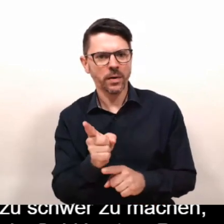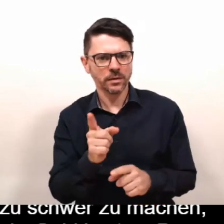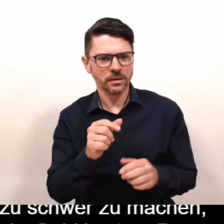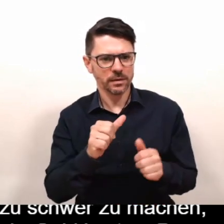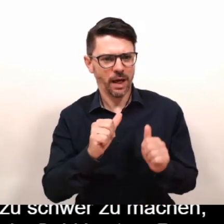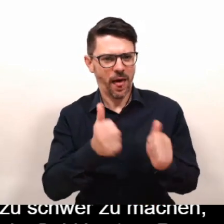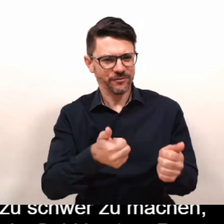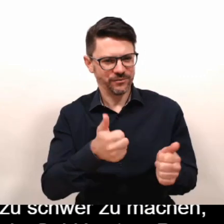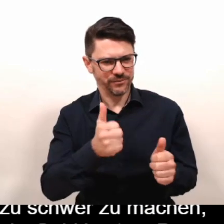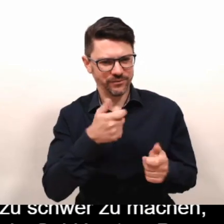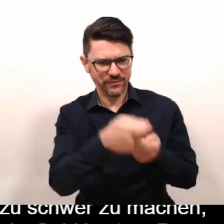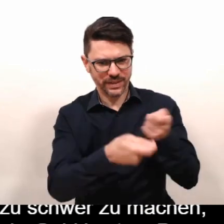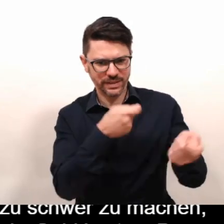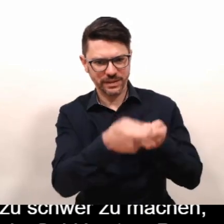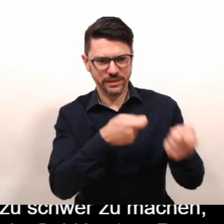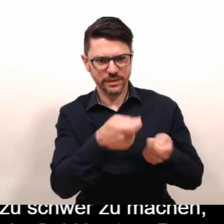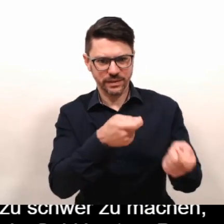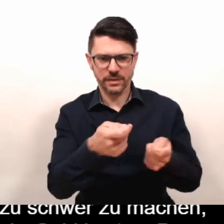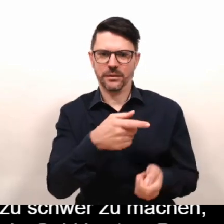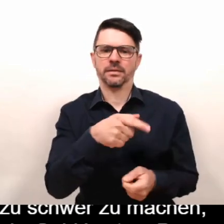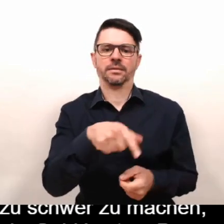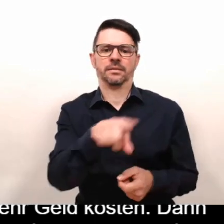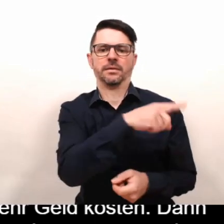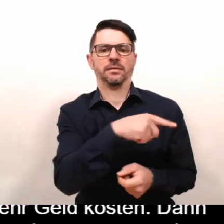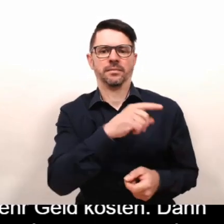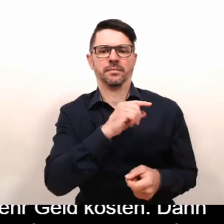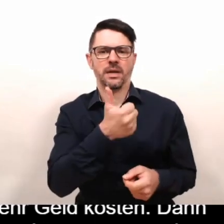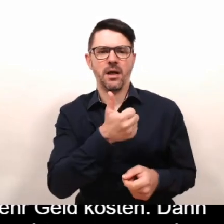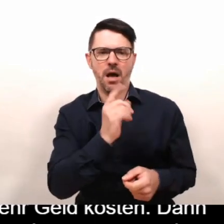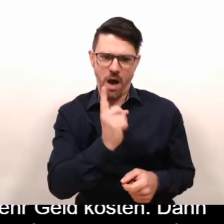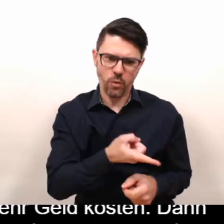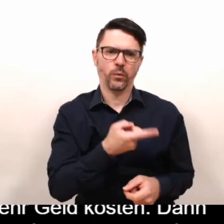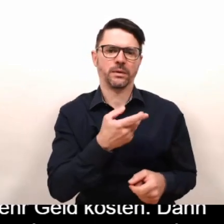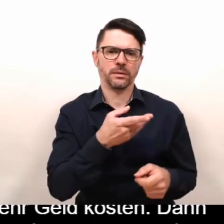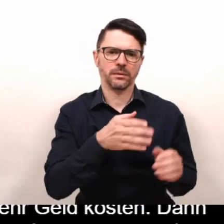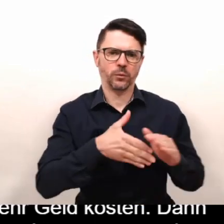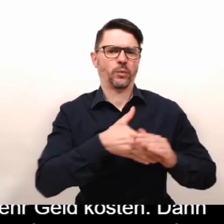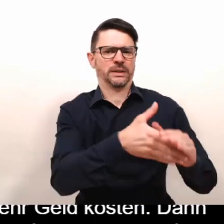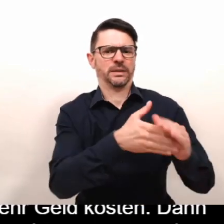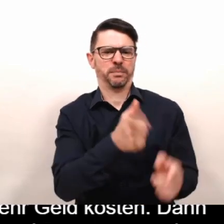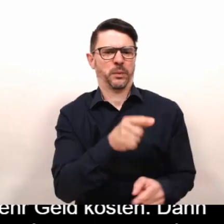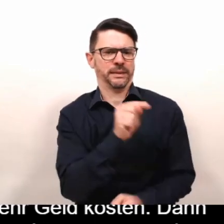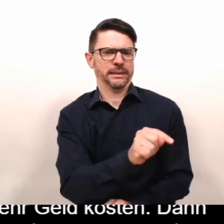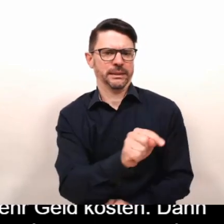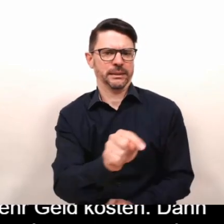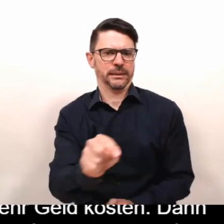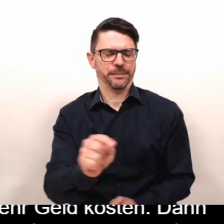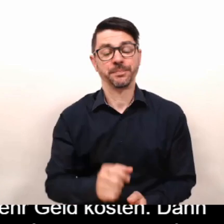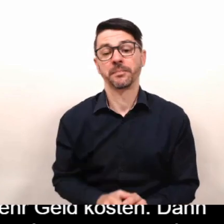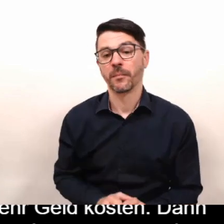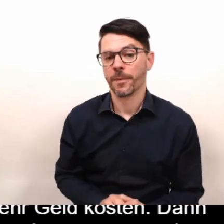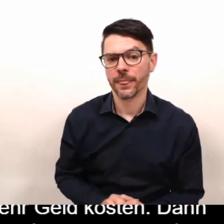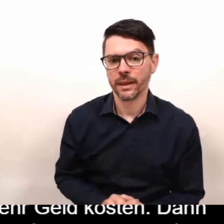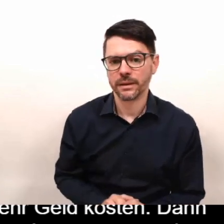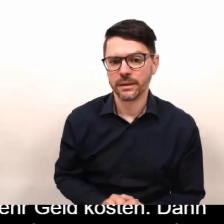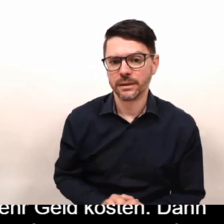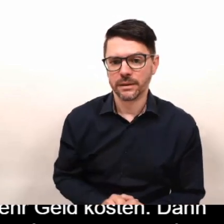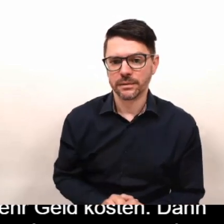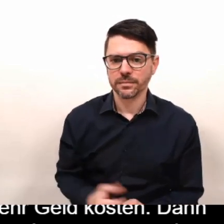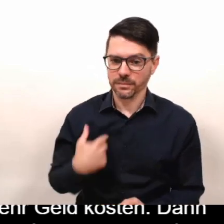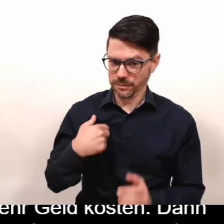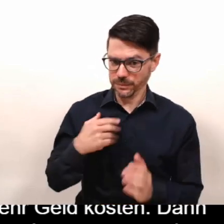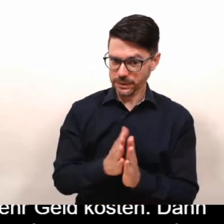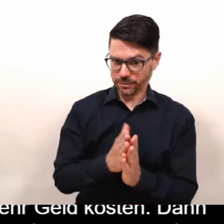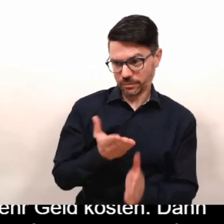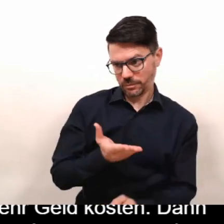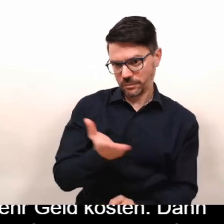und leeren Restaurants stehen und auf die Gäste warten. Aber das wird nicht der Fall sein. Im Vergleich zu von vor 7, 8 Wochen,